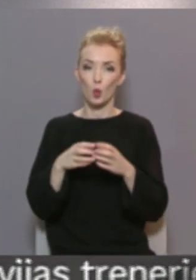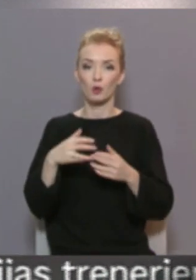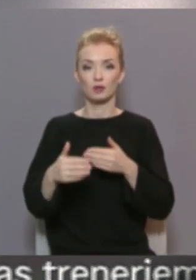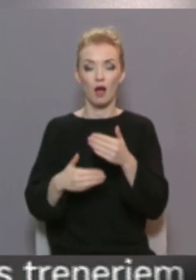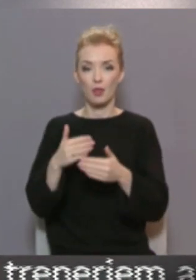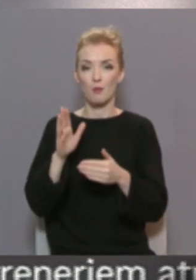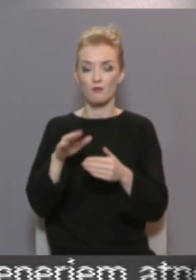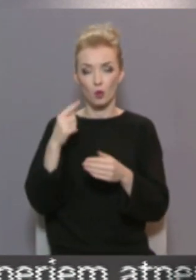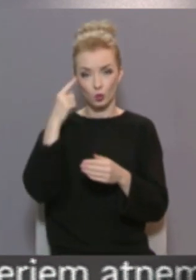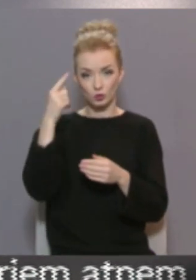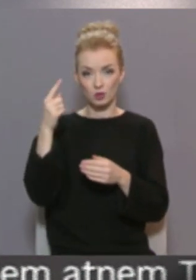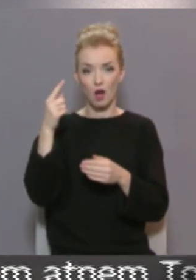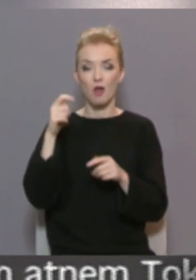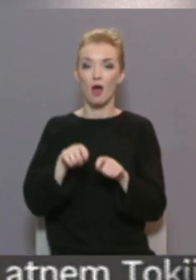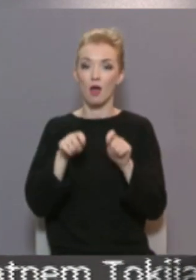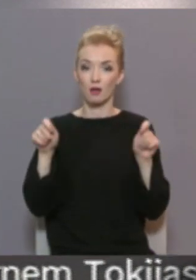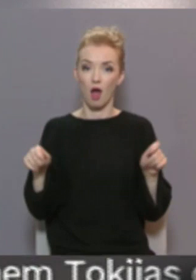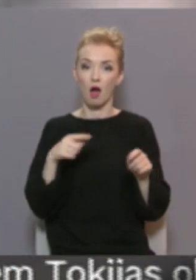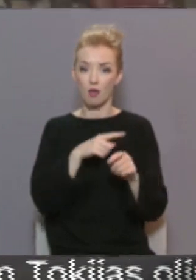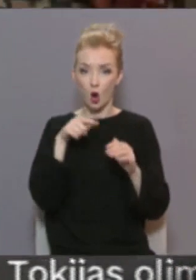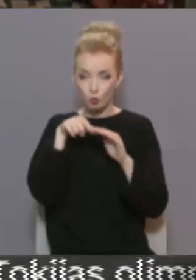šodien atklātajā Bunkurā Talsu novadā.